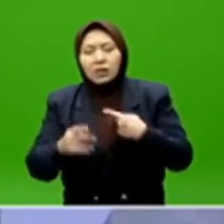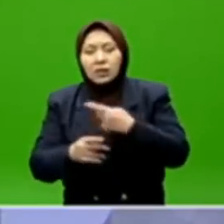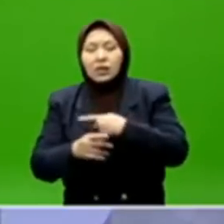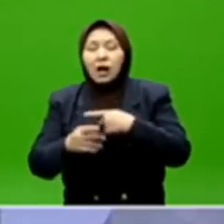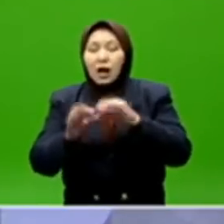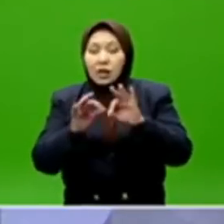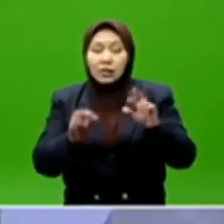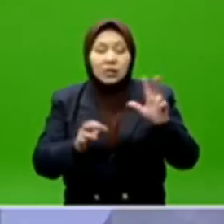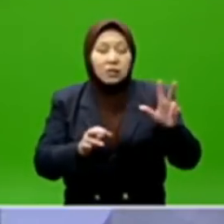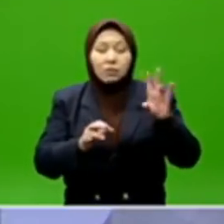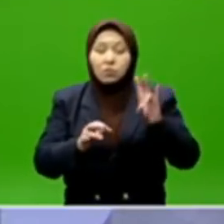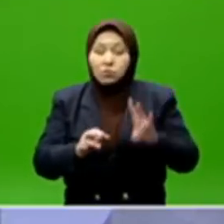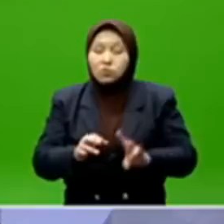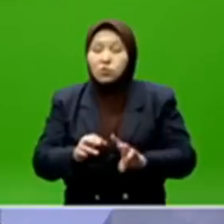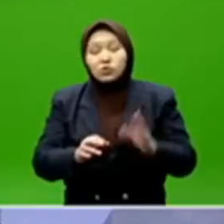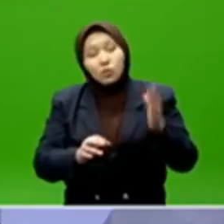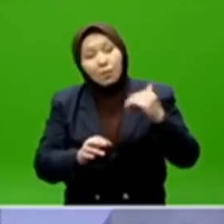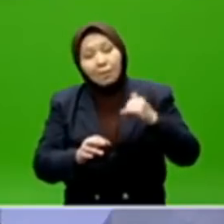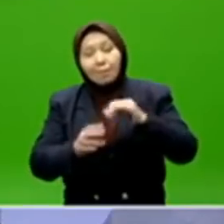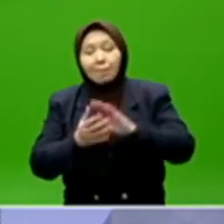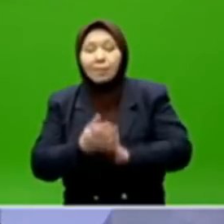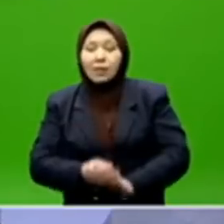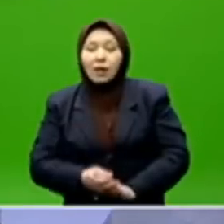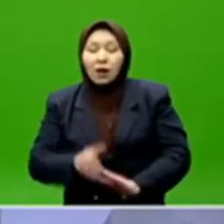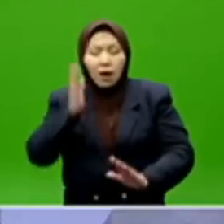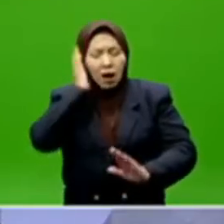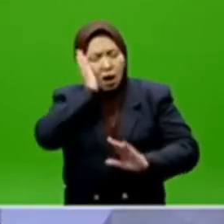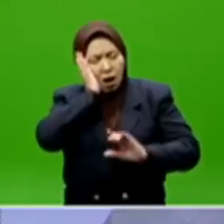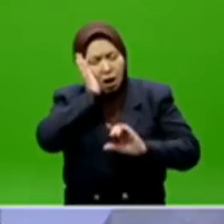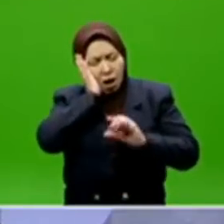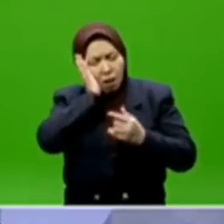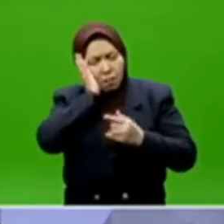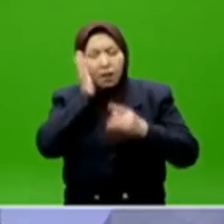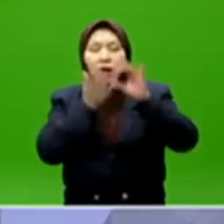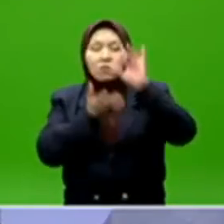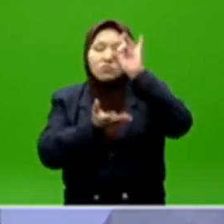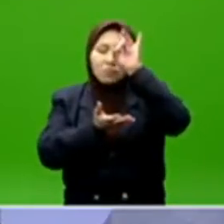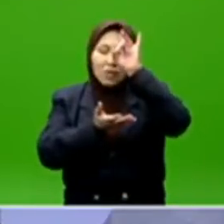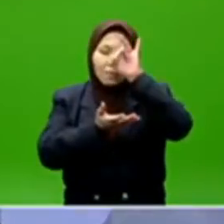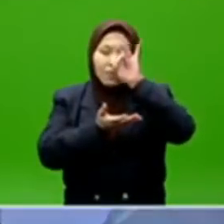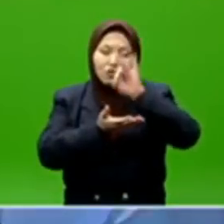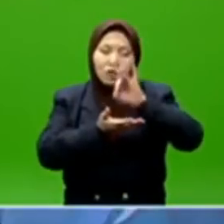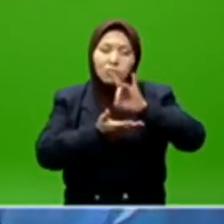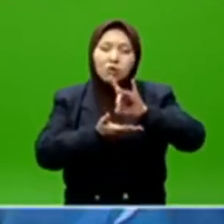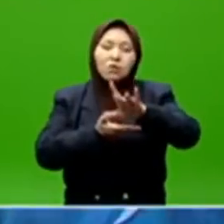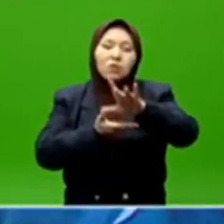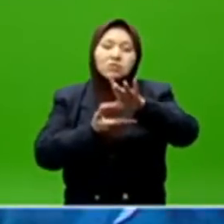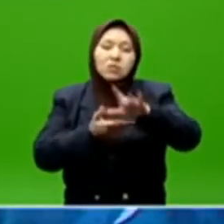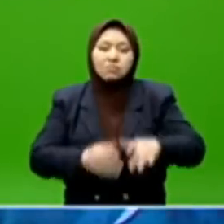ke-37. Jom, bismillahirrahmanirrahim. A'udzubillahi minasyaitonirrajim.